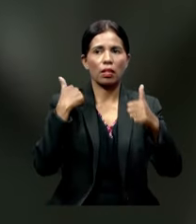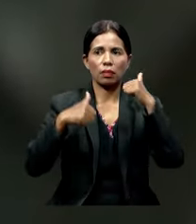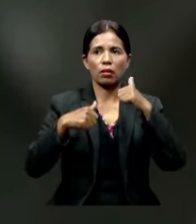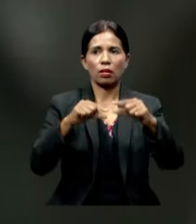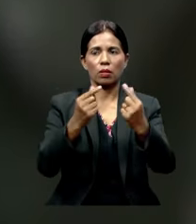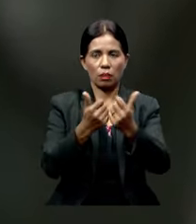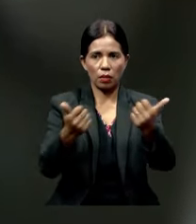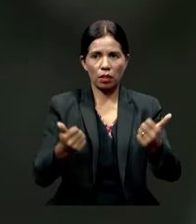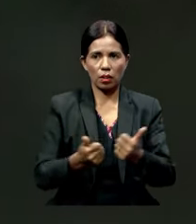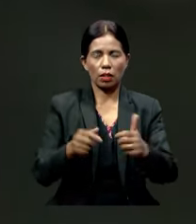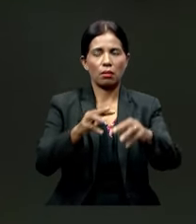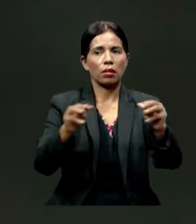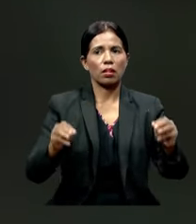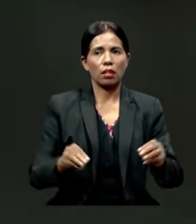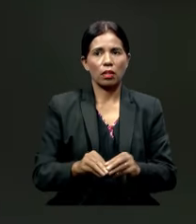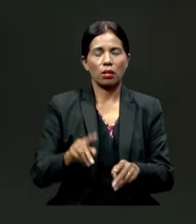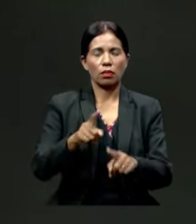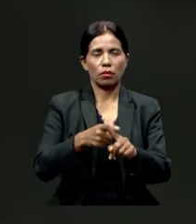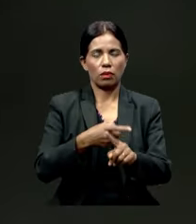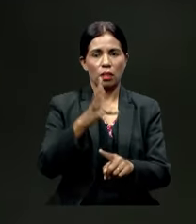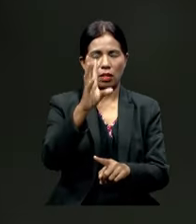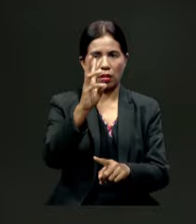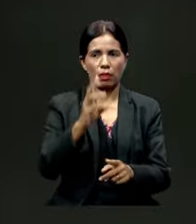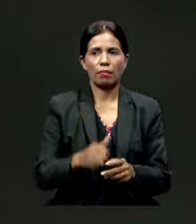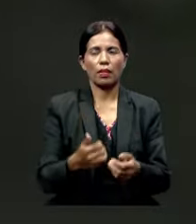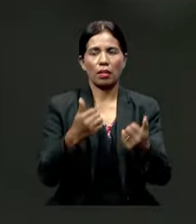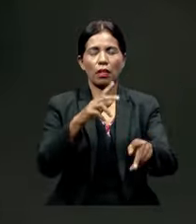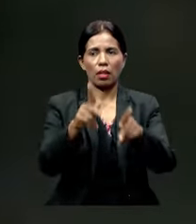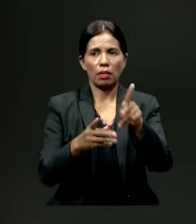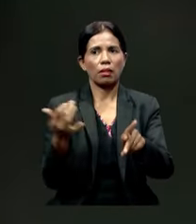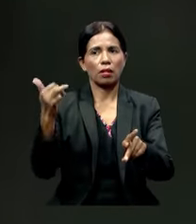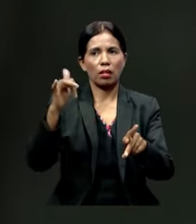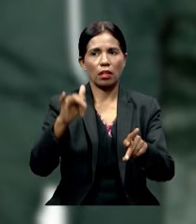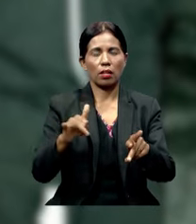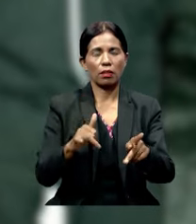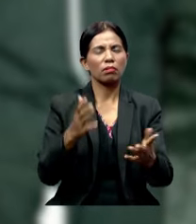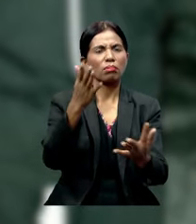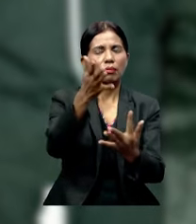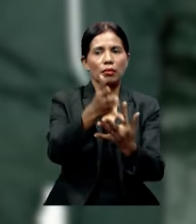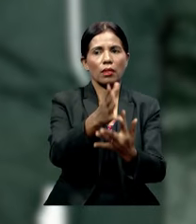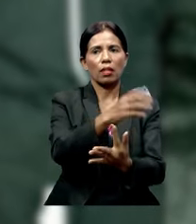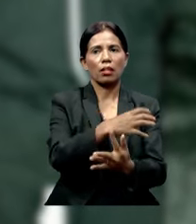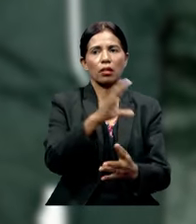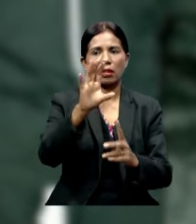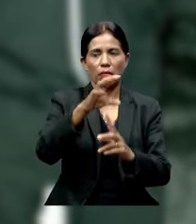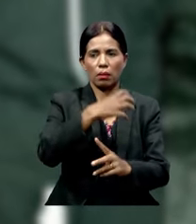arte marxês no arte rituais durante fulang nen. Dadang ne suspeito sirne detido ona e sela detenção comando